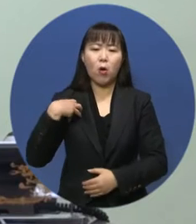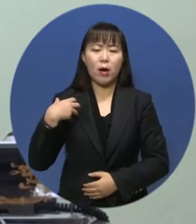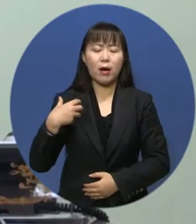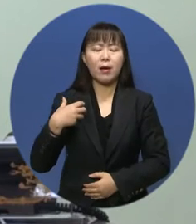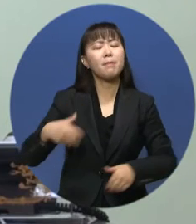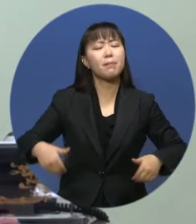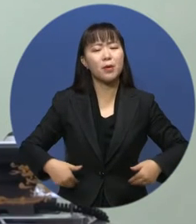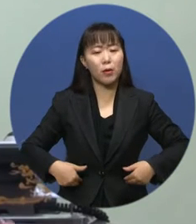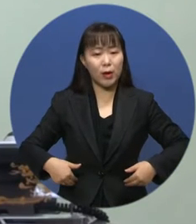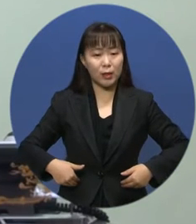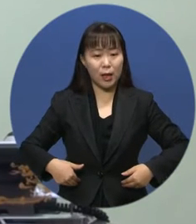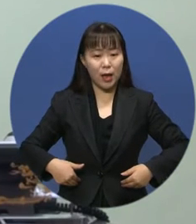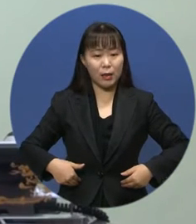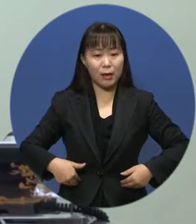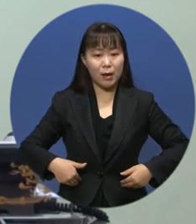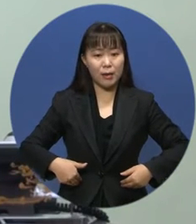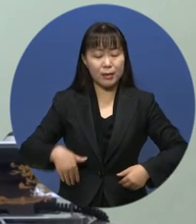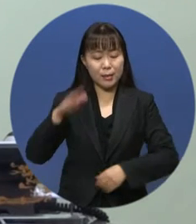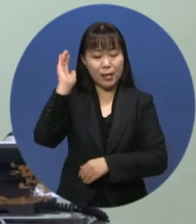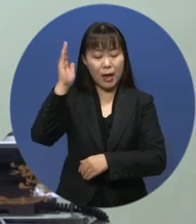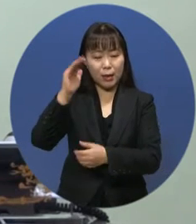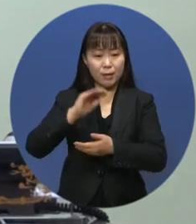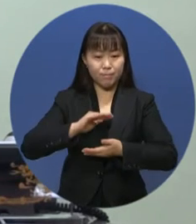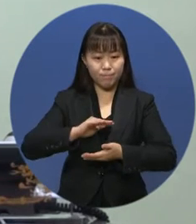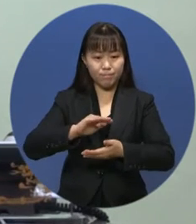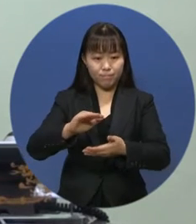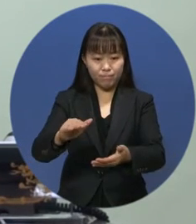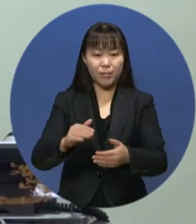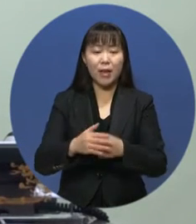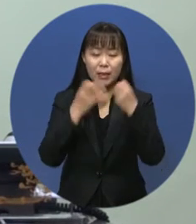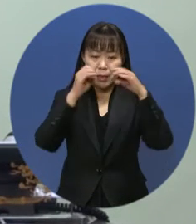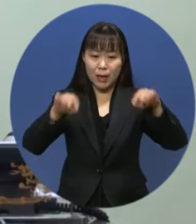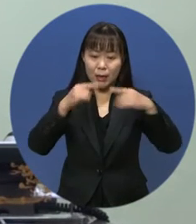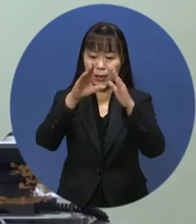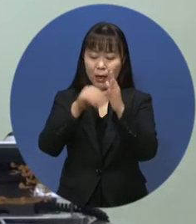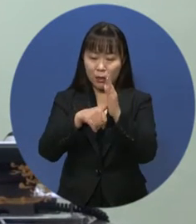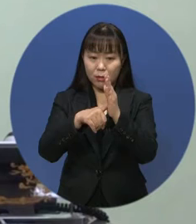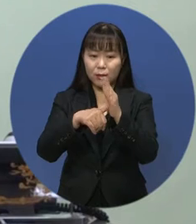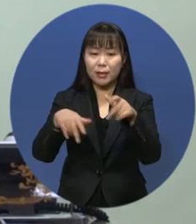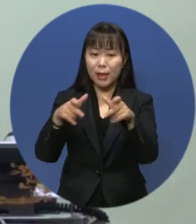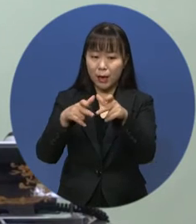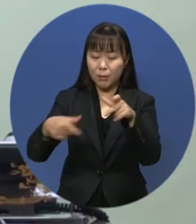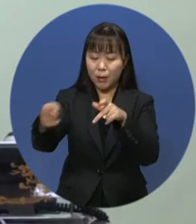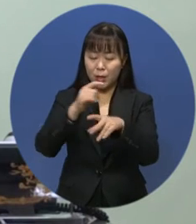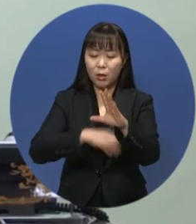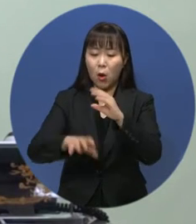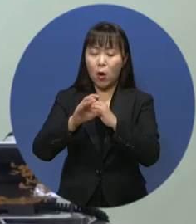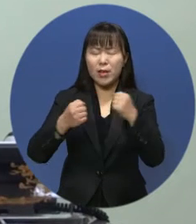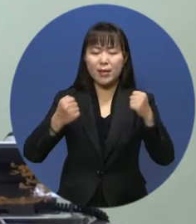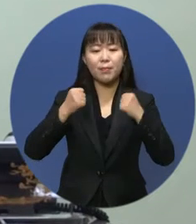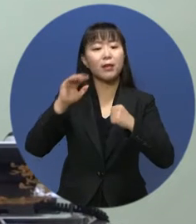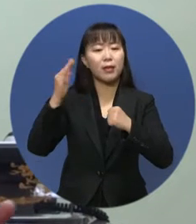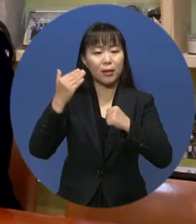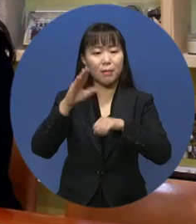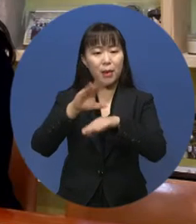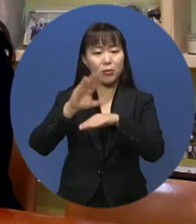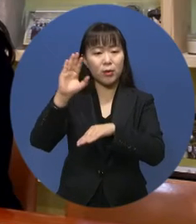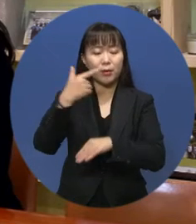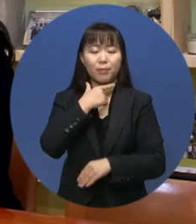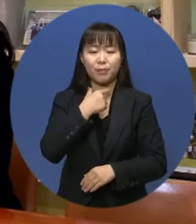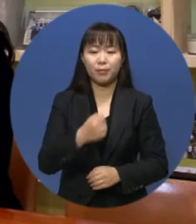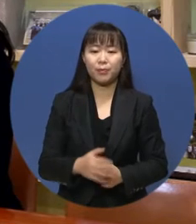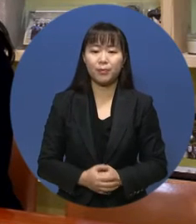한다는 김민철 의원의 당부 말씀을 전해드리며 새해에는 그들에게 더 큰 힘이 되는 방송이